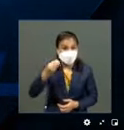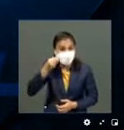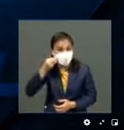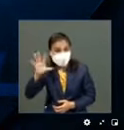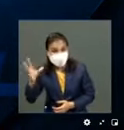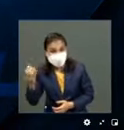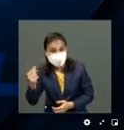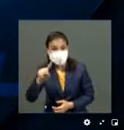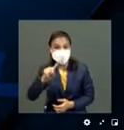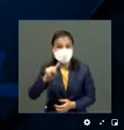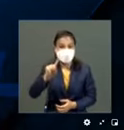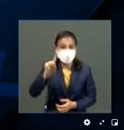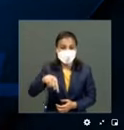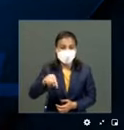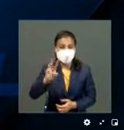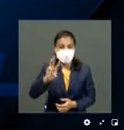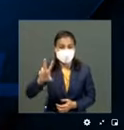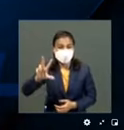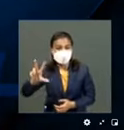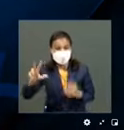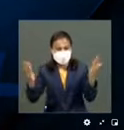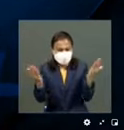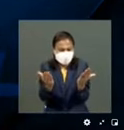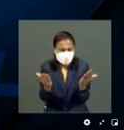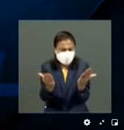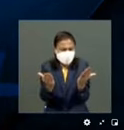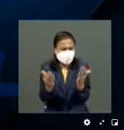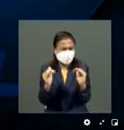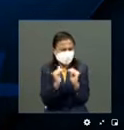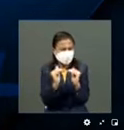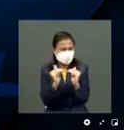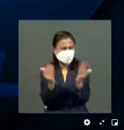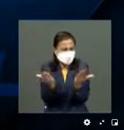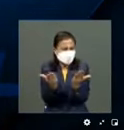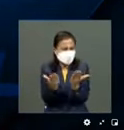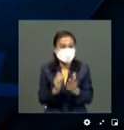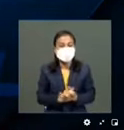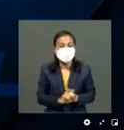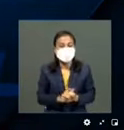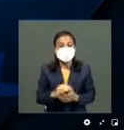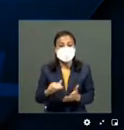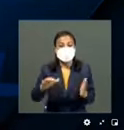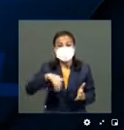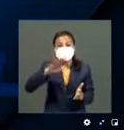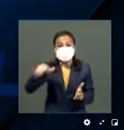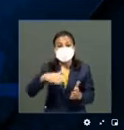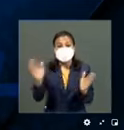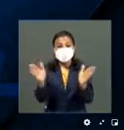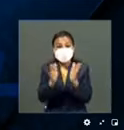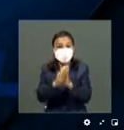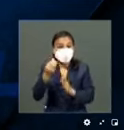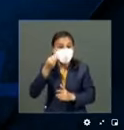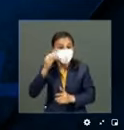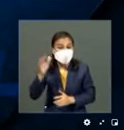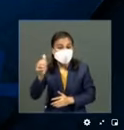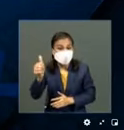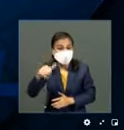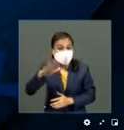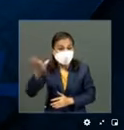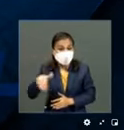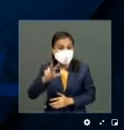น 1,603 นะคะตัวเลขค่อนข้างใกล้เคียงกันทำให้ยอดรวมผู้ที่เดินทางกลับบ้านแล้วนะคะอยู่